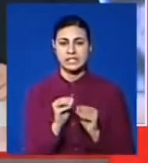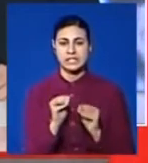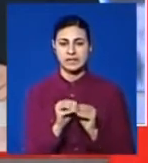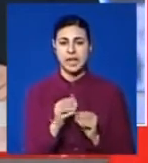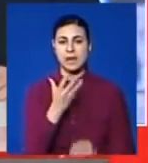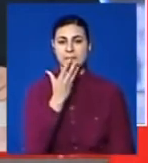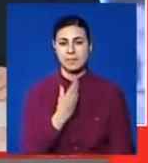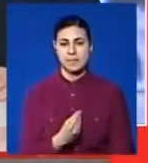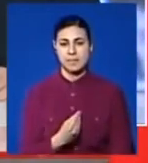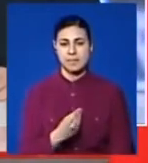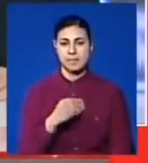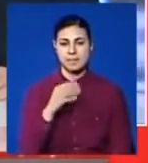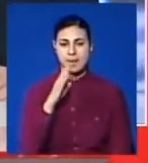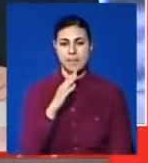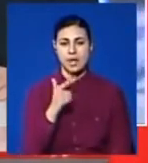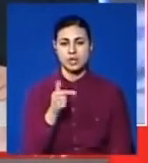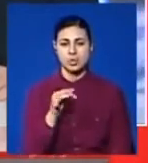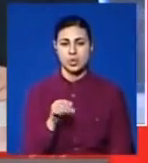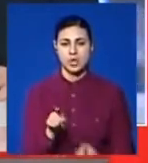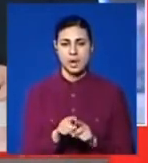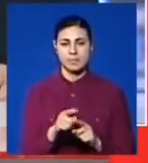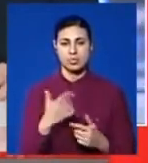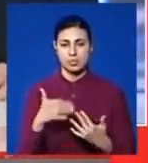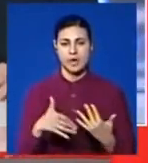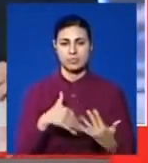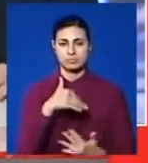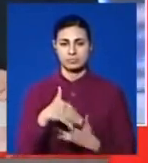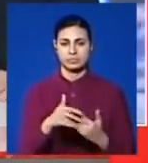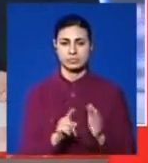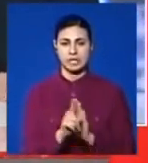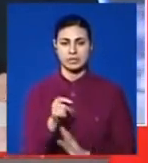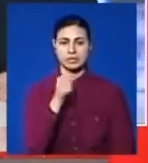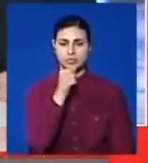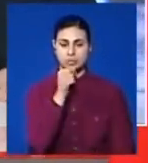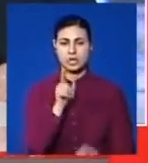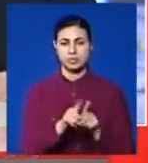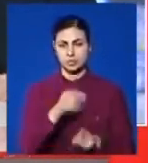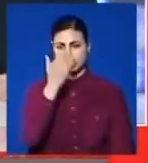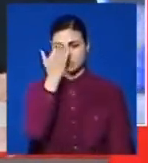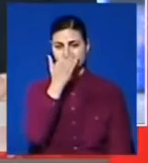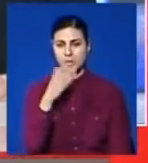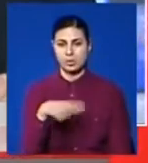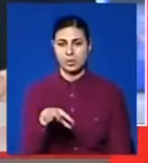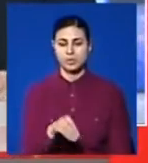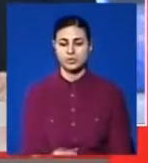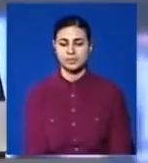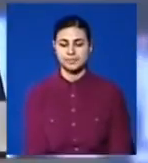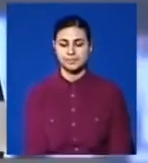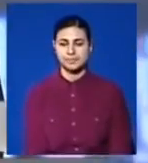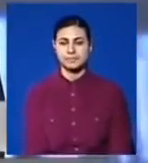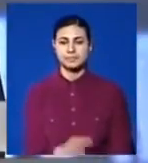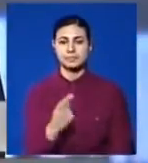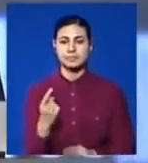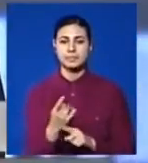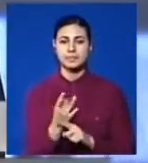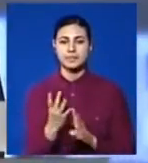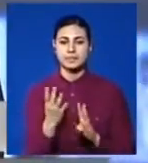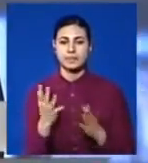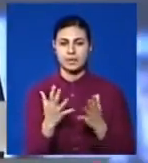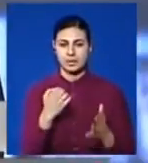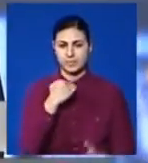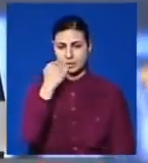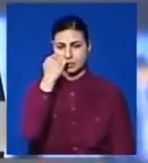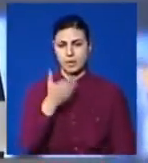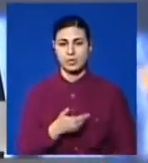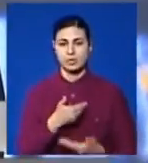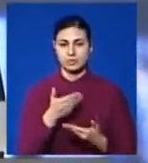დეკანოს გიორგი მამალაძის საქმეზე არის ესეთი აჟიოტაჟი შექმნილი როგორც მედიაში, ისე საზოგადოებაში. პირველ რიგში დიდი მადლობა მოწვევისთვის